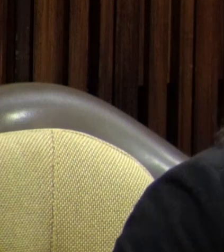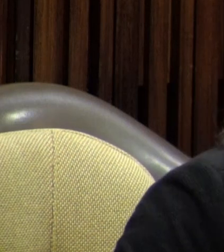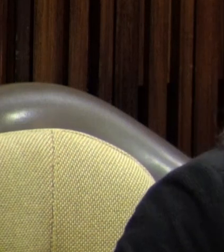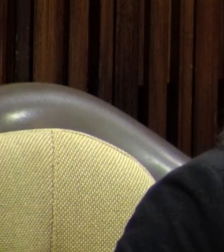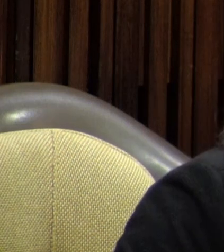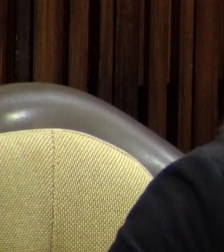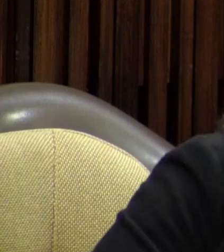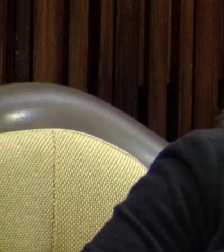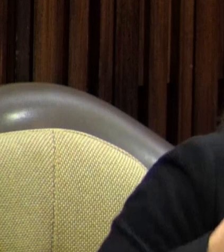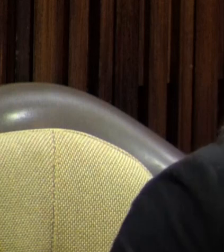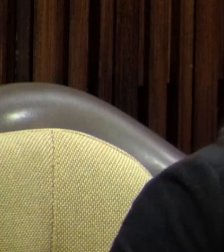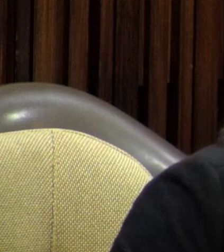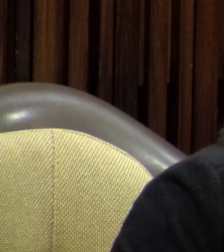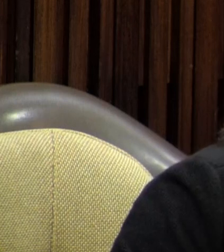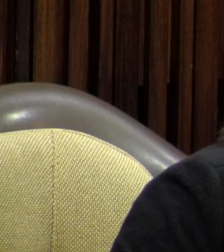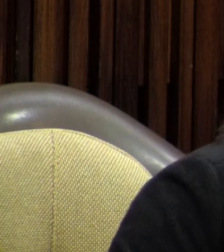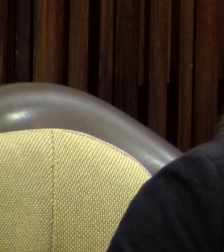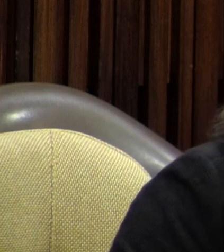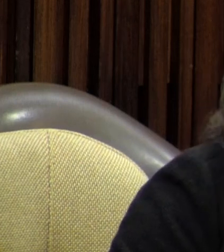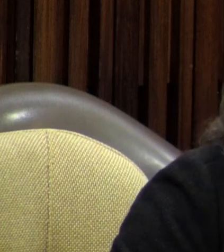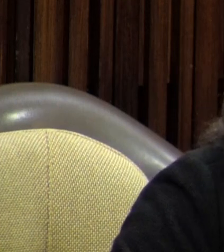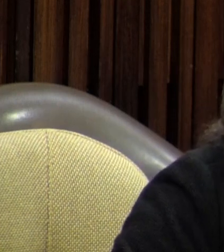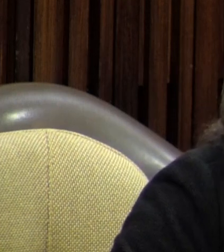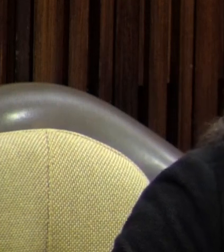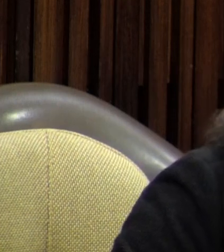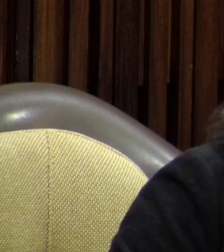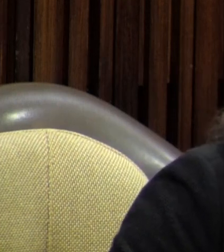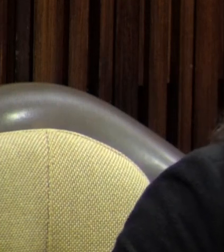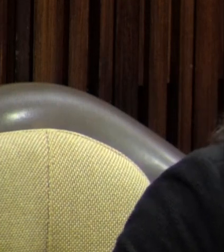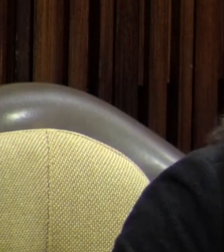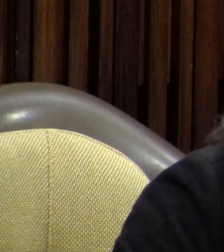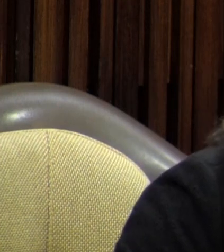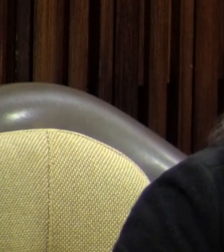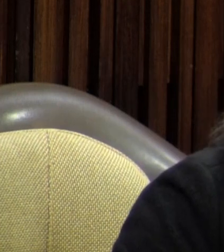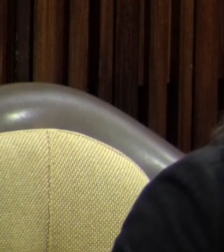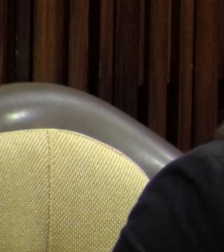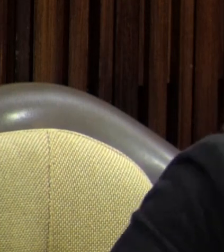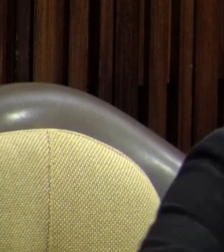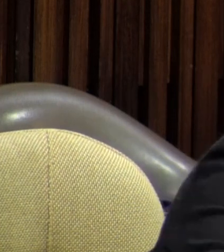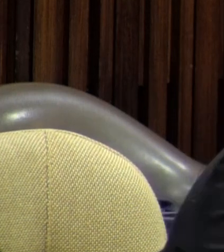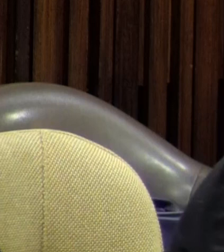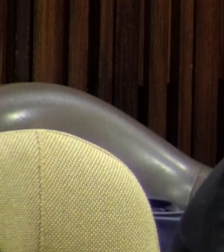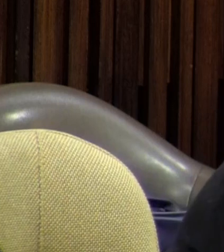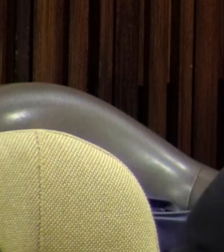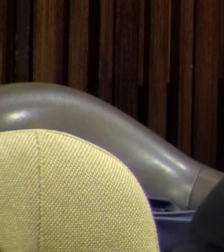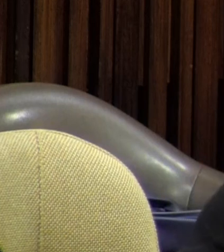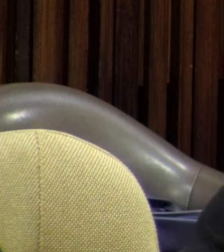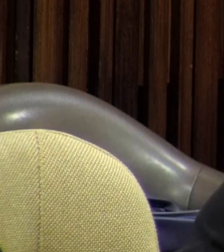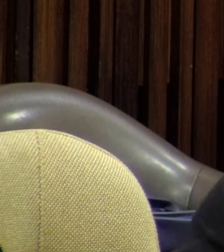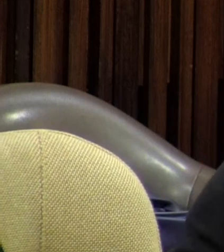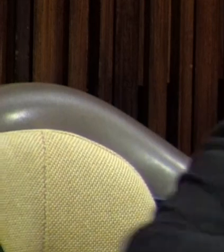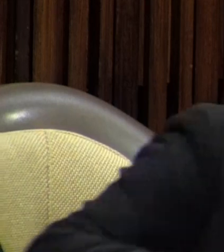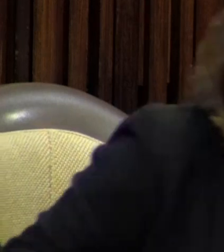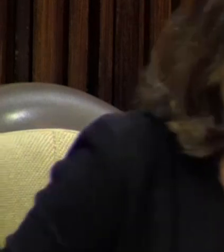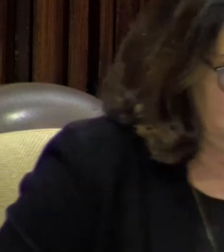oui mais dans d'autres opérations ça coûte bien plus cher que ça franchement non s'il vous plaît pas pas ce genre d'argument soir un